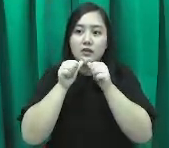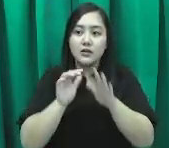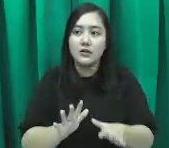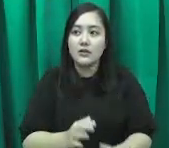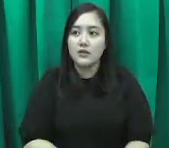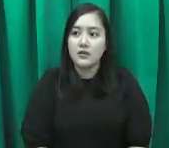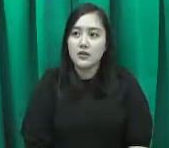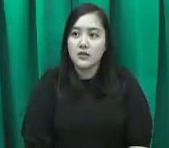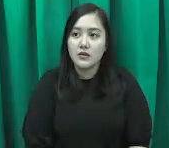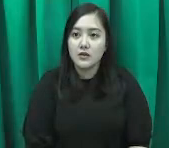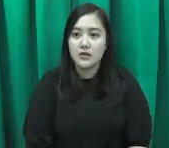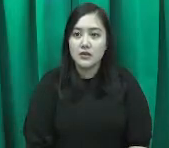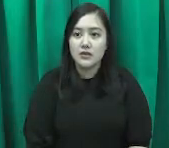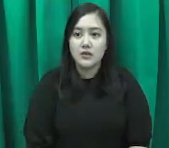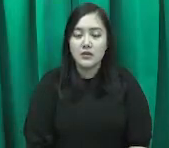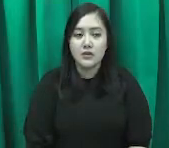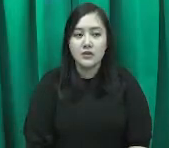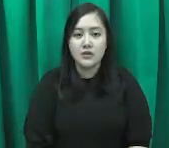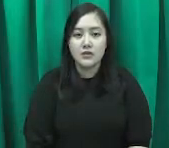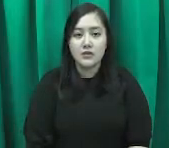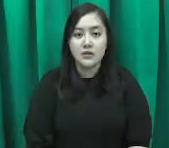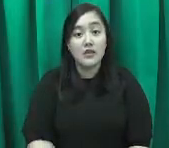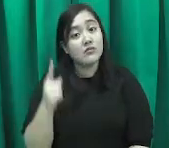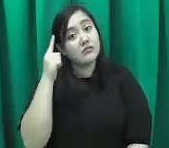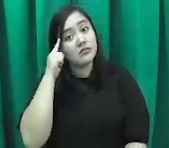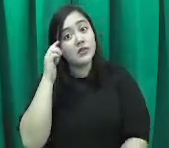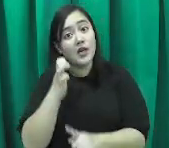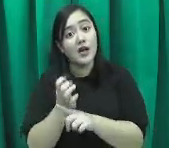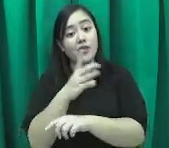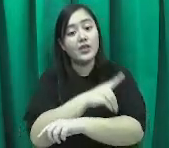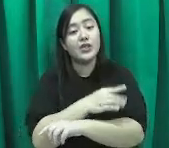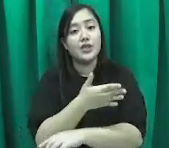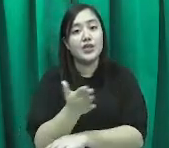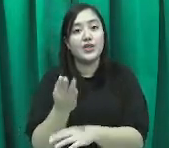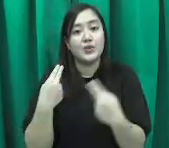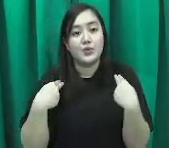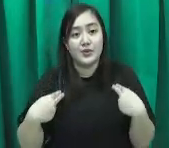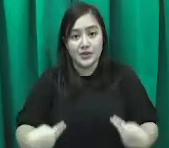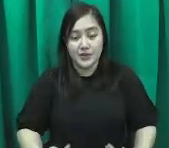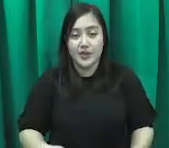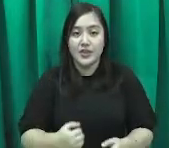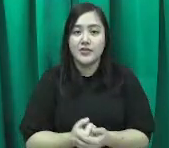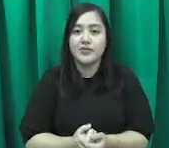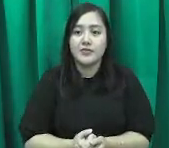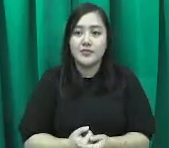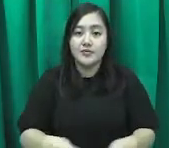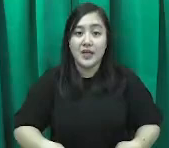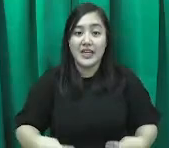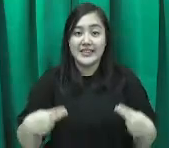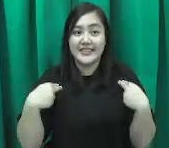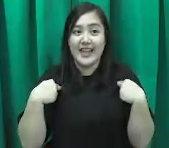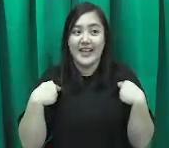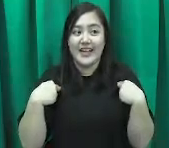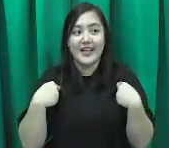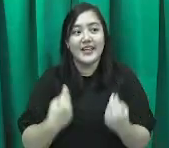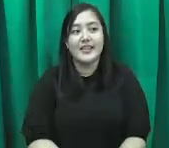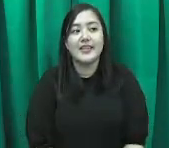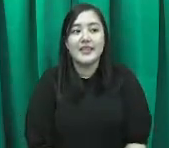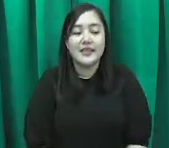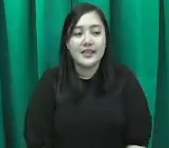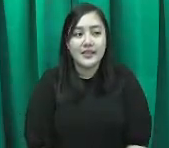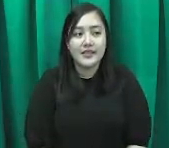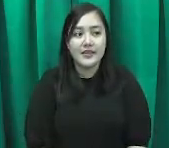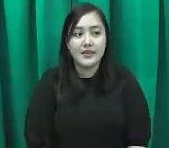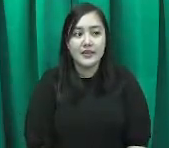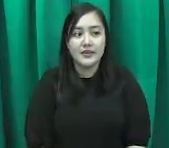yung araw-araw mong biro mo, healthy ka. Pag-isip ng umaga. Maayos na maayos ka. Maayos ka, makakapagtrabaho ka. The number one talaga dyan na